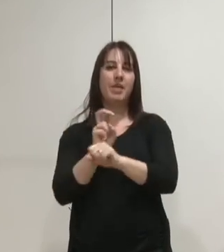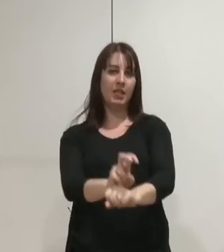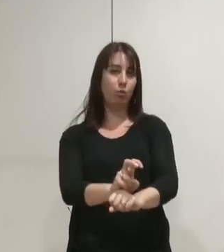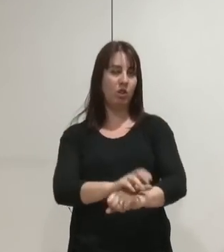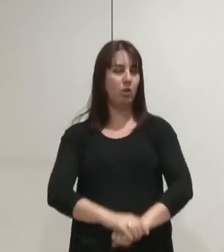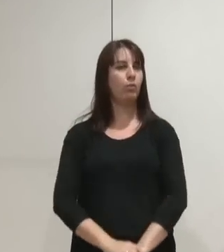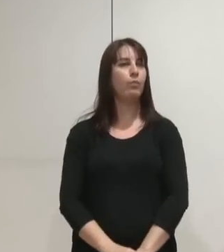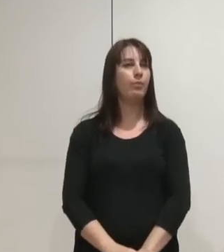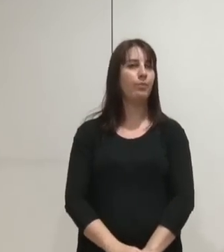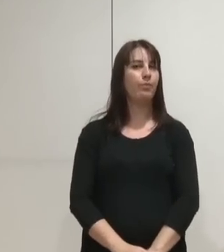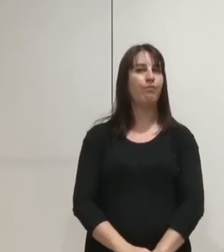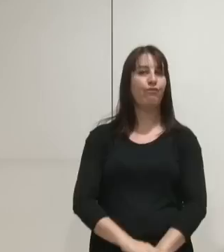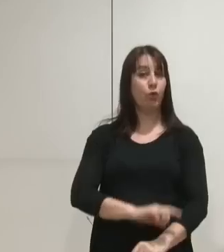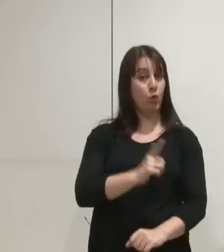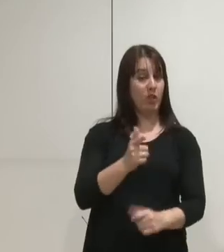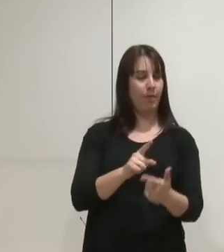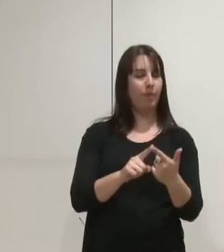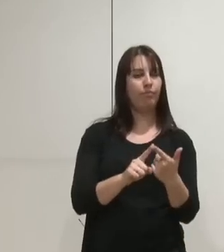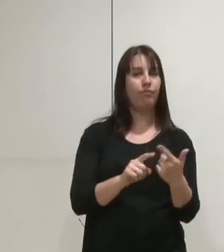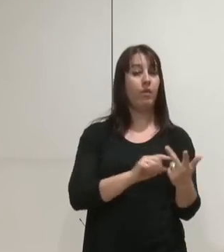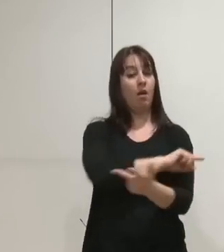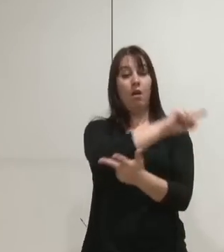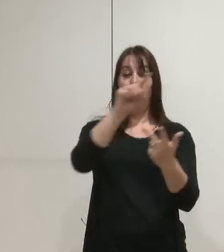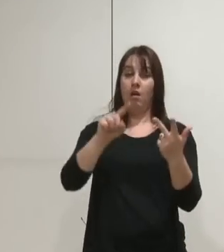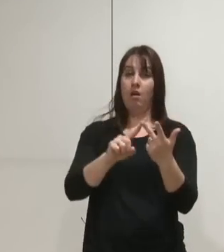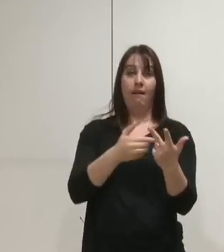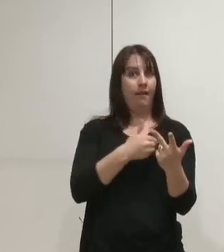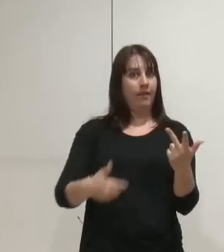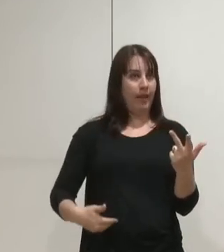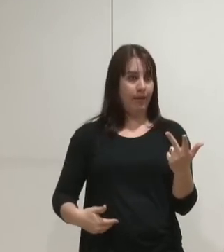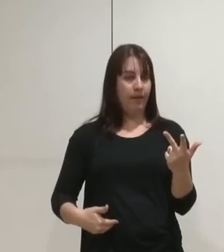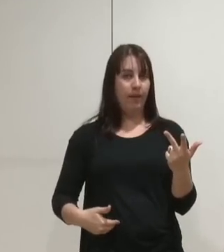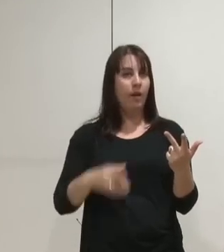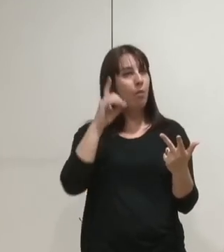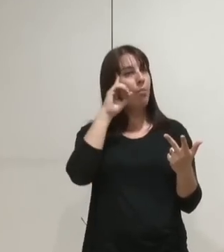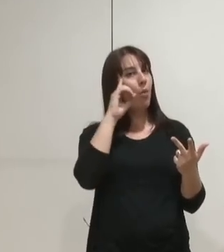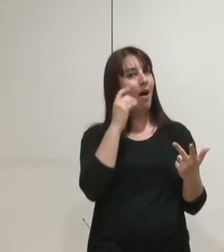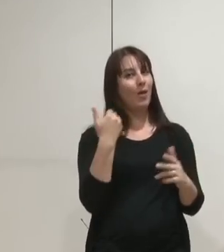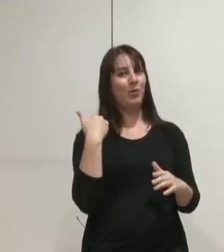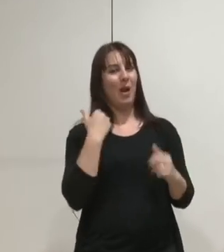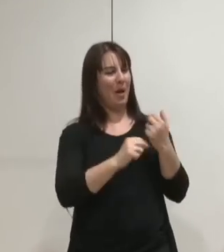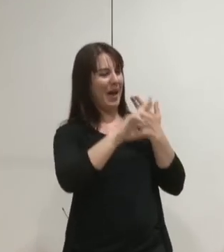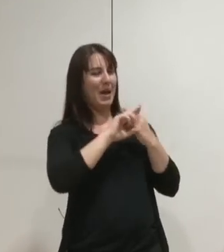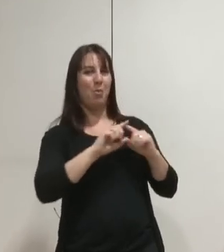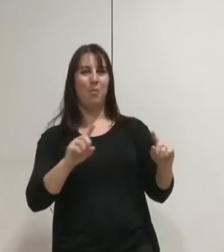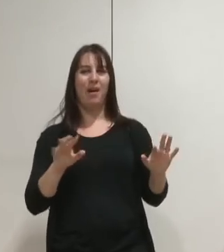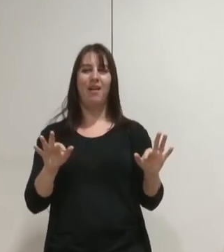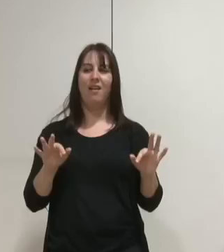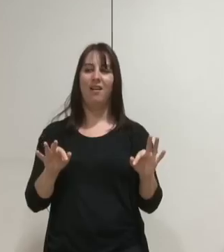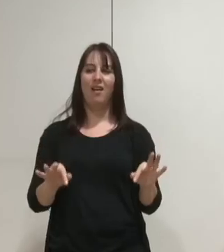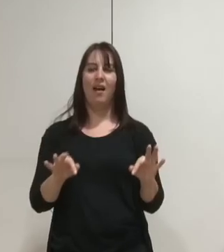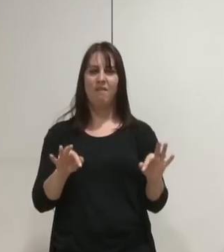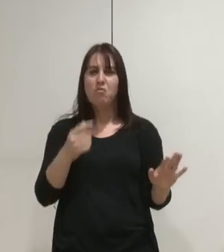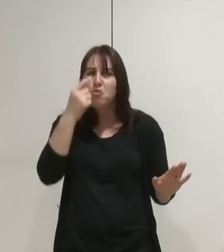disposition 2è point enfin 3è point parce que vous ne m'avez pas répondu sur cet aspect là